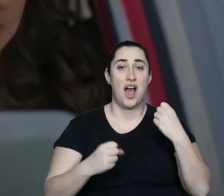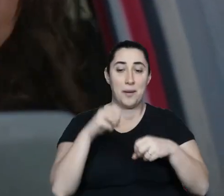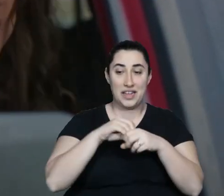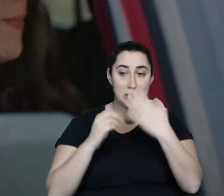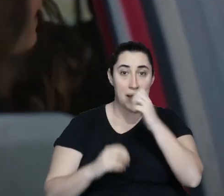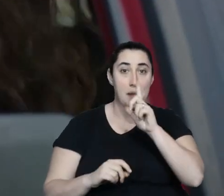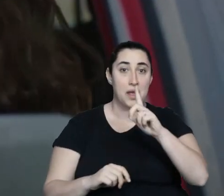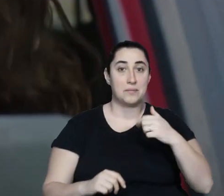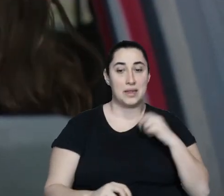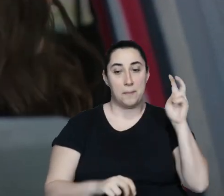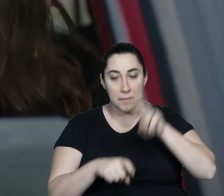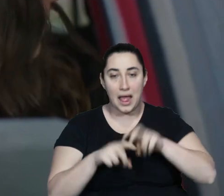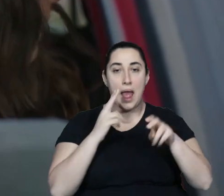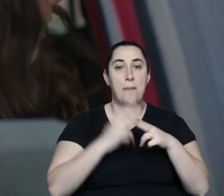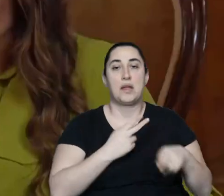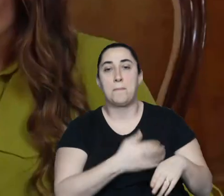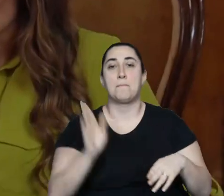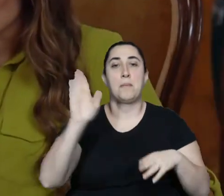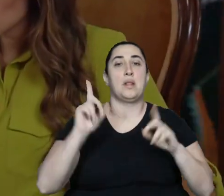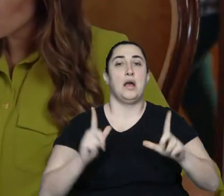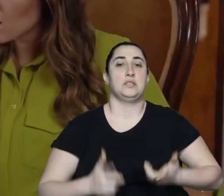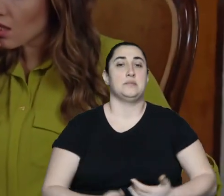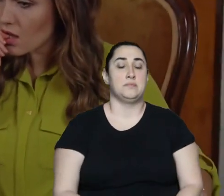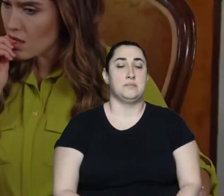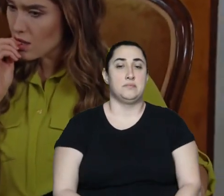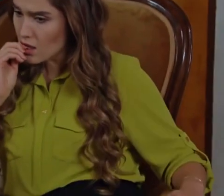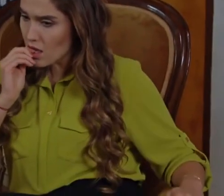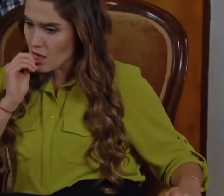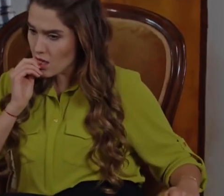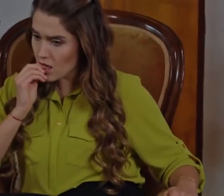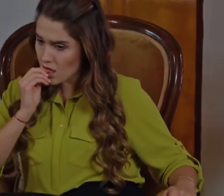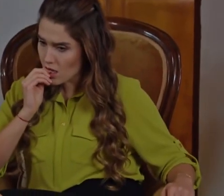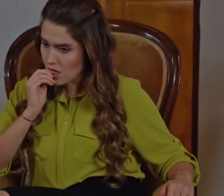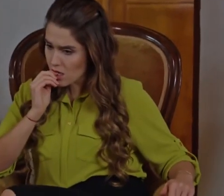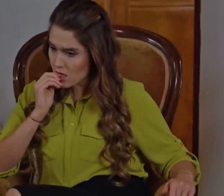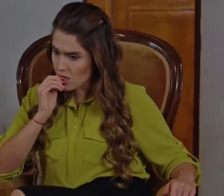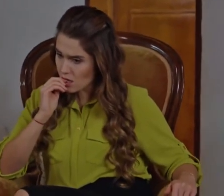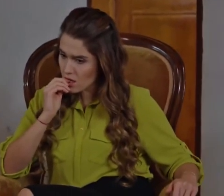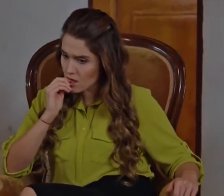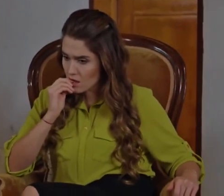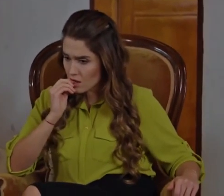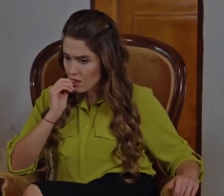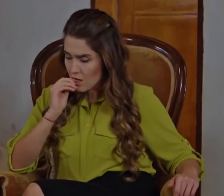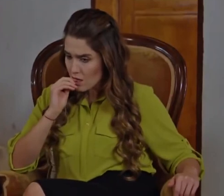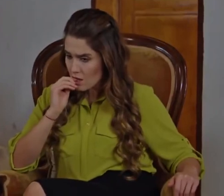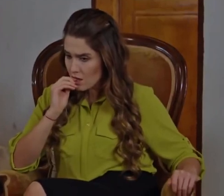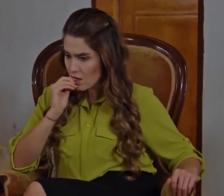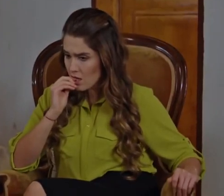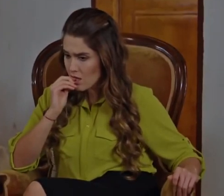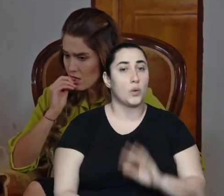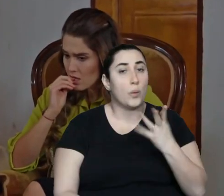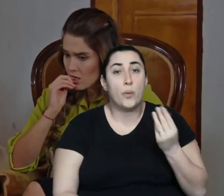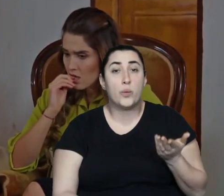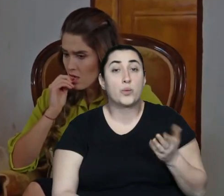bekliyor olman lazımdı. Benim bilmemle hareket etmemiz lazımdı. Burcu evde koltukta oturuyor. Tuğba dolanıyor. Ne oluyor?